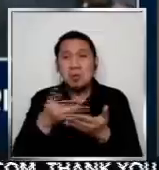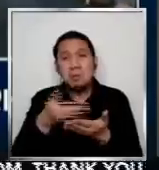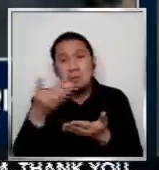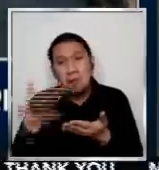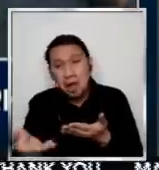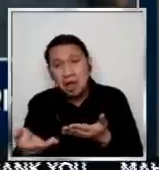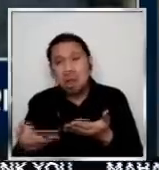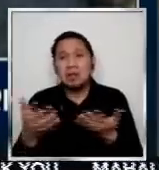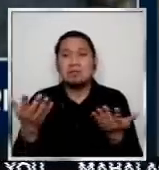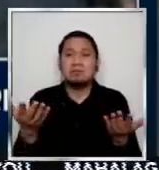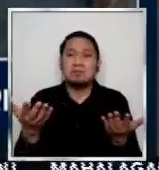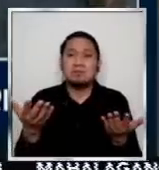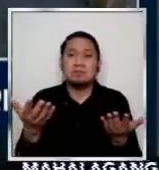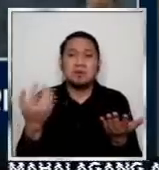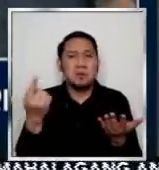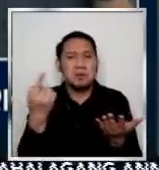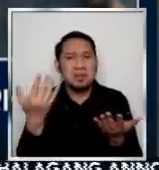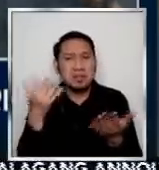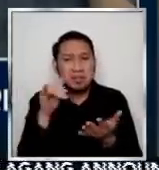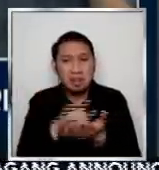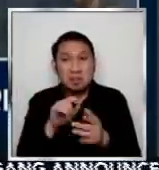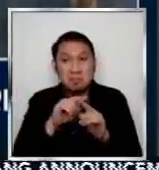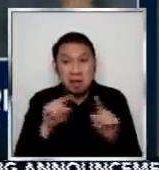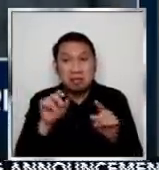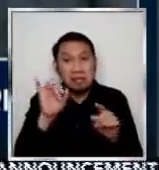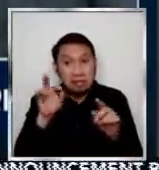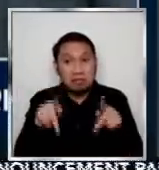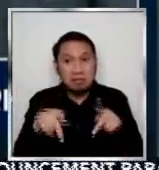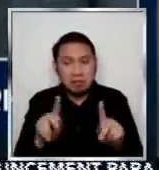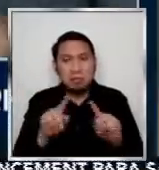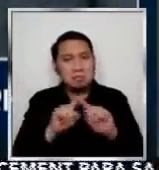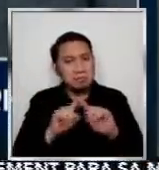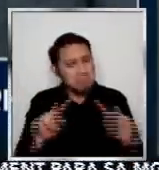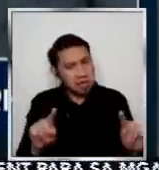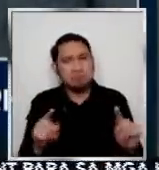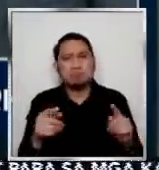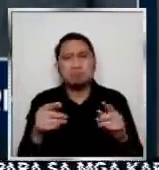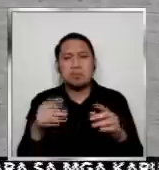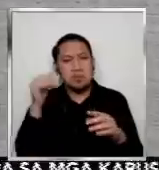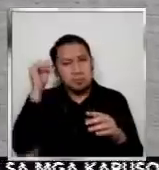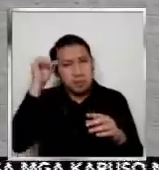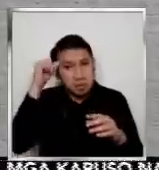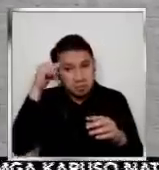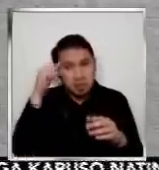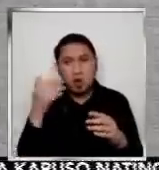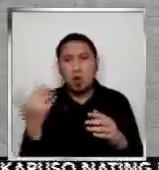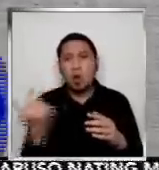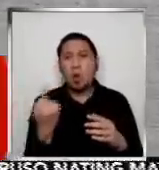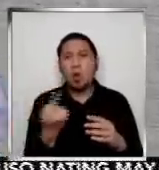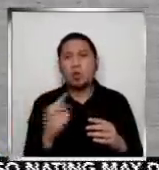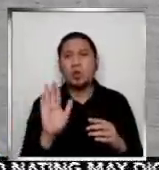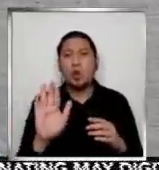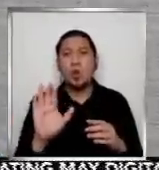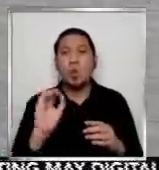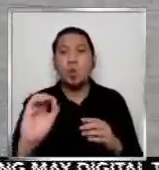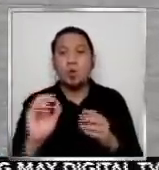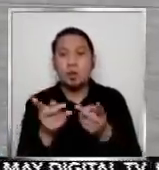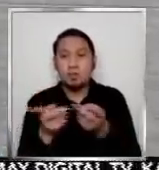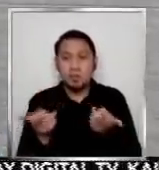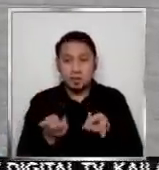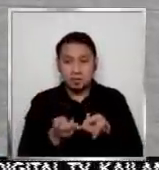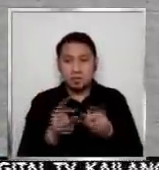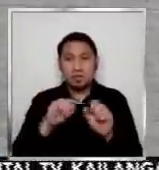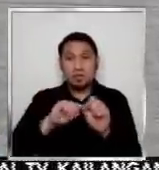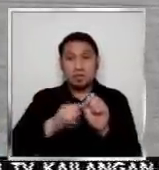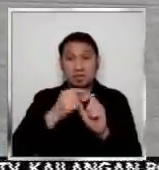provided by this permitted establishment, but basically within your locality. Sa Lunes na ang June 1, may sasakyan